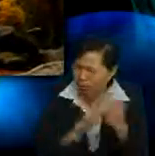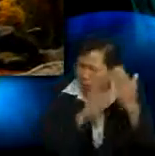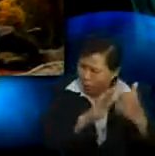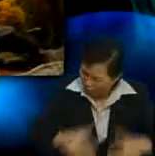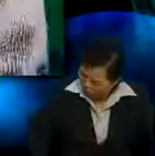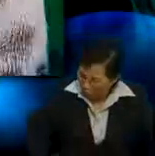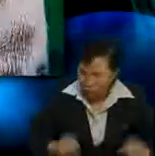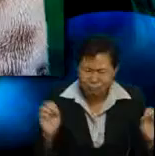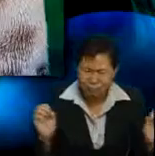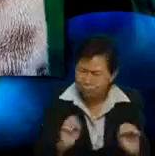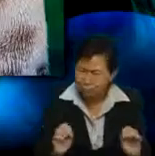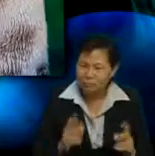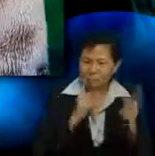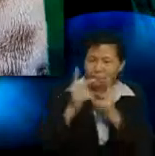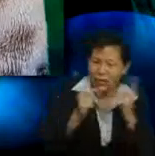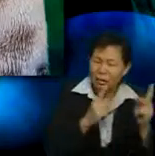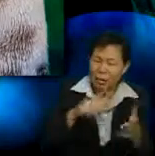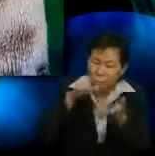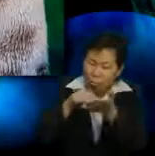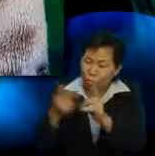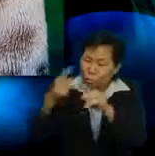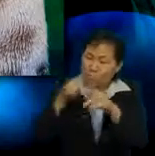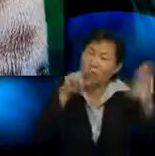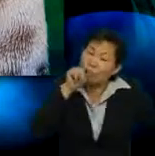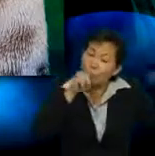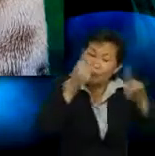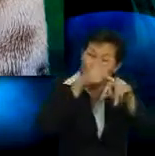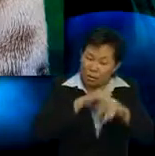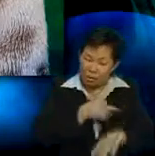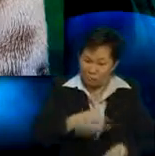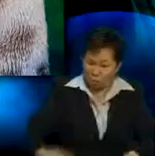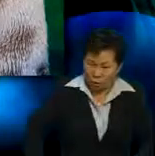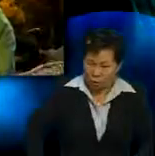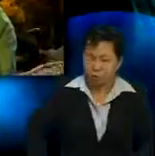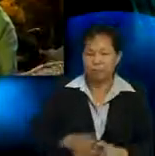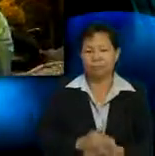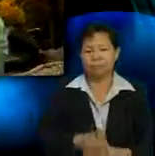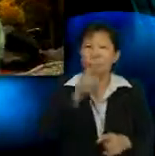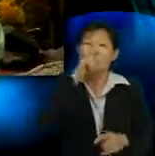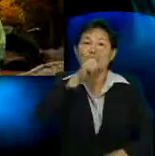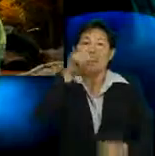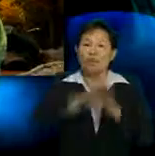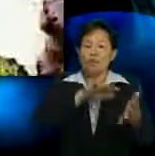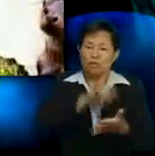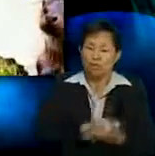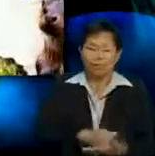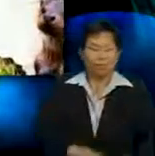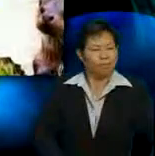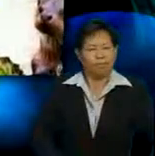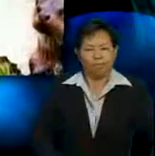terhadapnya, kata tempua kepada Raja Memerang. Benarkah begitu? Kata Raja Memerang.